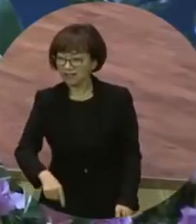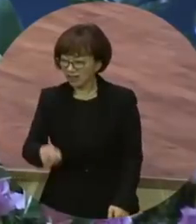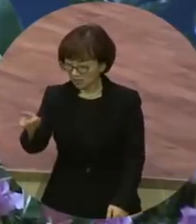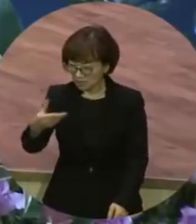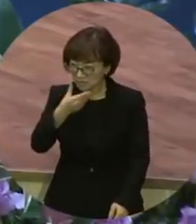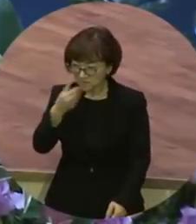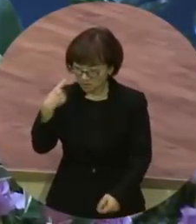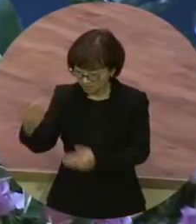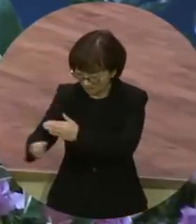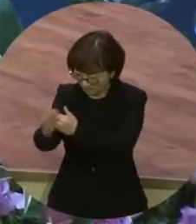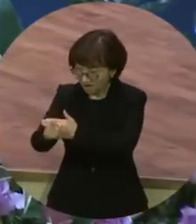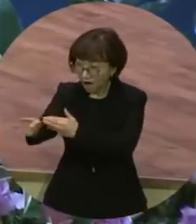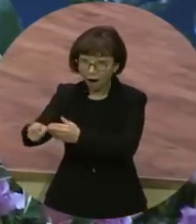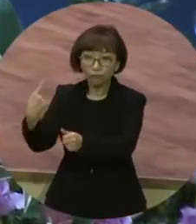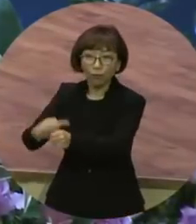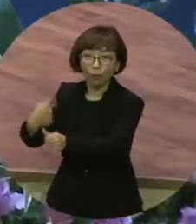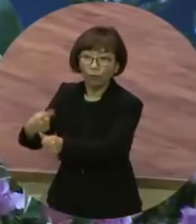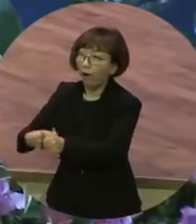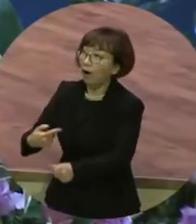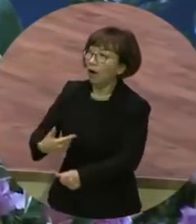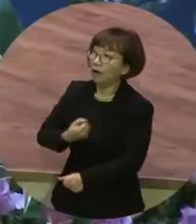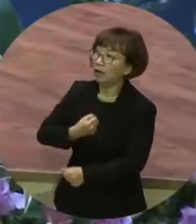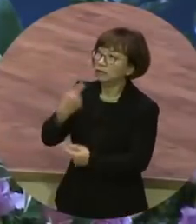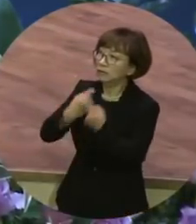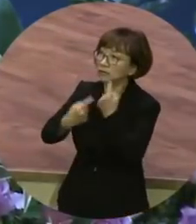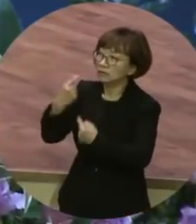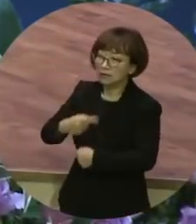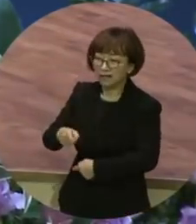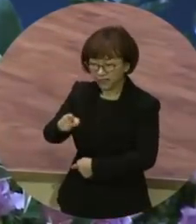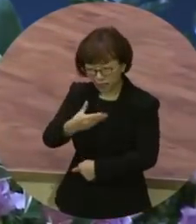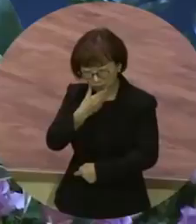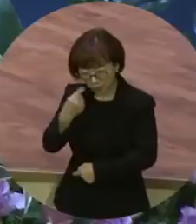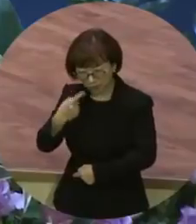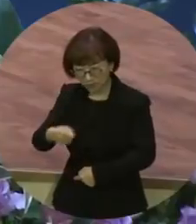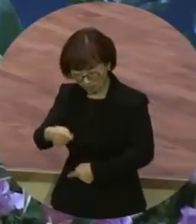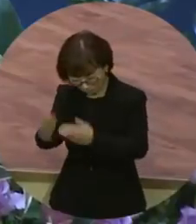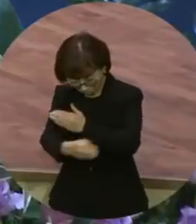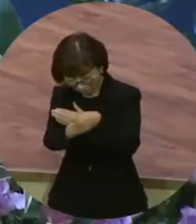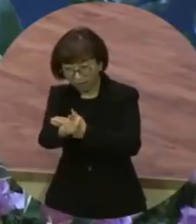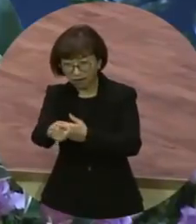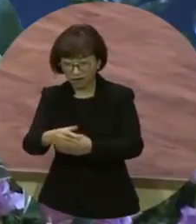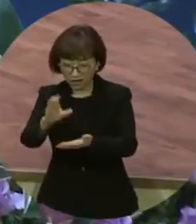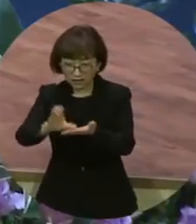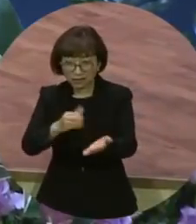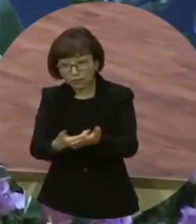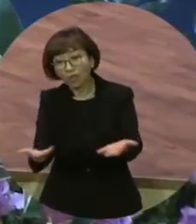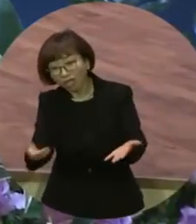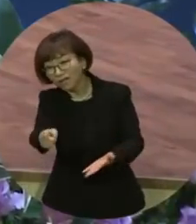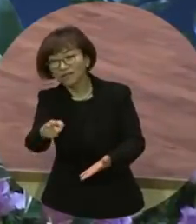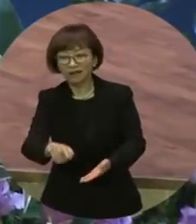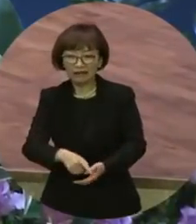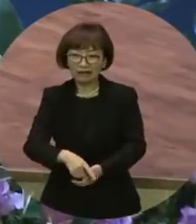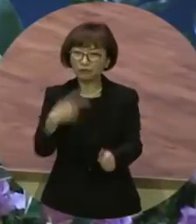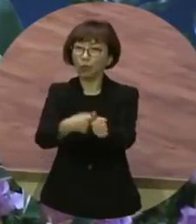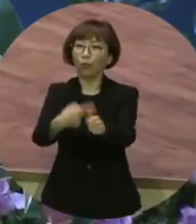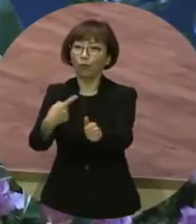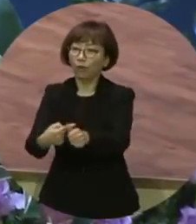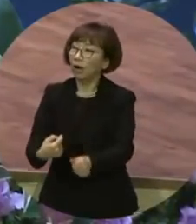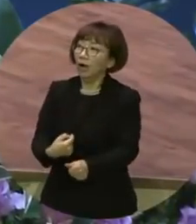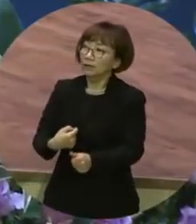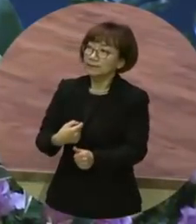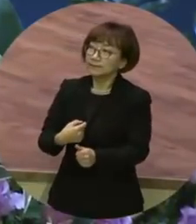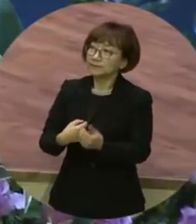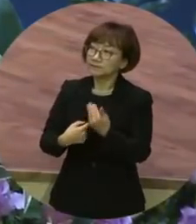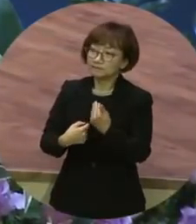아니야. 내가 딱 보니까 너 복음 못 누린다 지금. 너 그리스도 없다. 이거 완전 다락방 율법이거든요. 제가